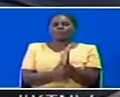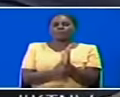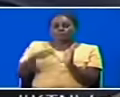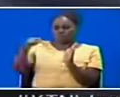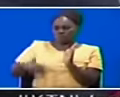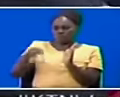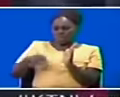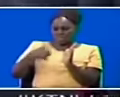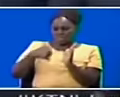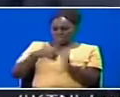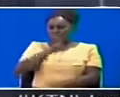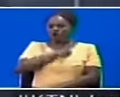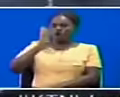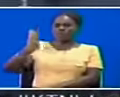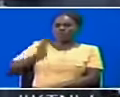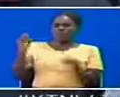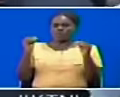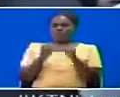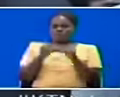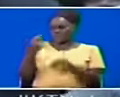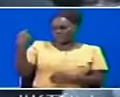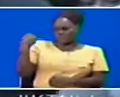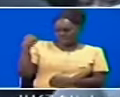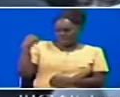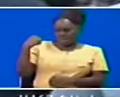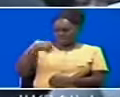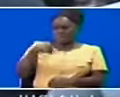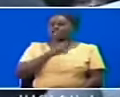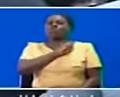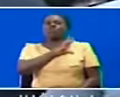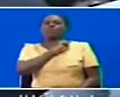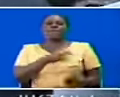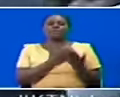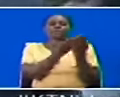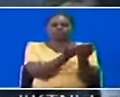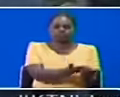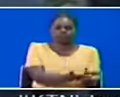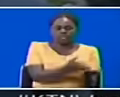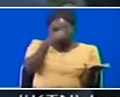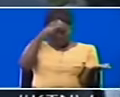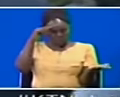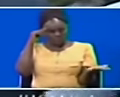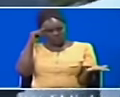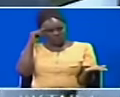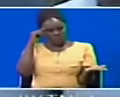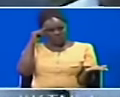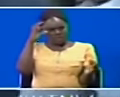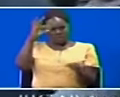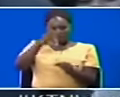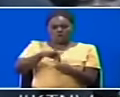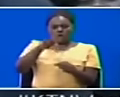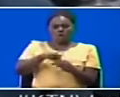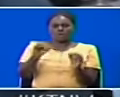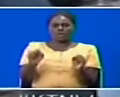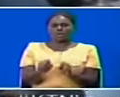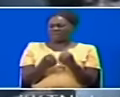nilikuwa kwa tribunal ya Jubilee jana ambaye nilipeleka malalamishi yangu kwa sababu ya kura ambazo zilipigwa